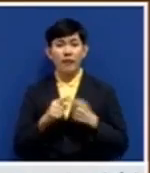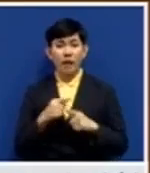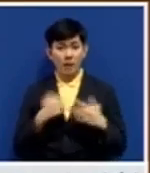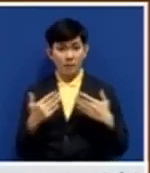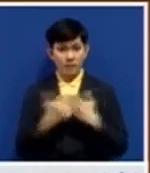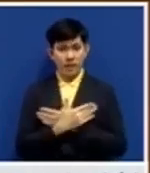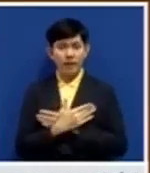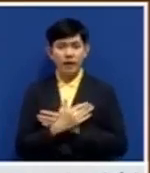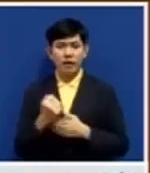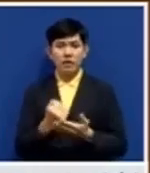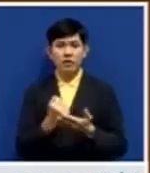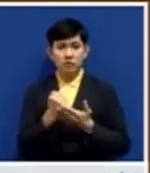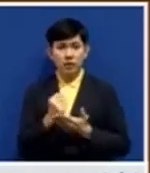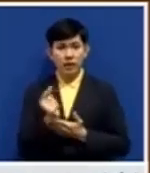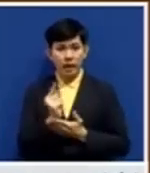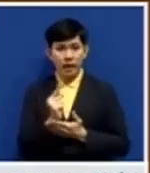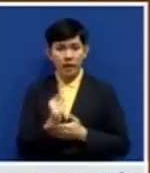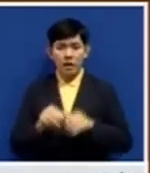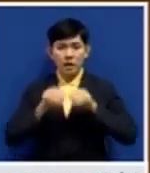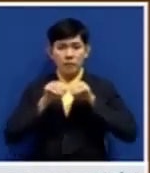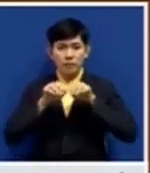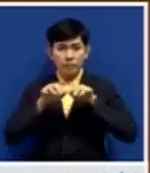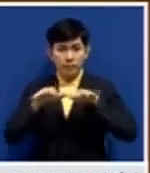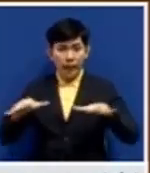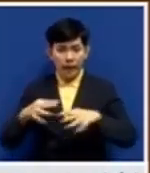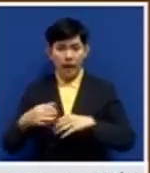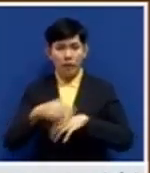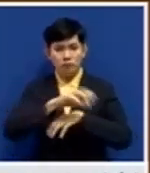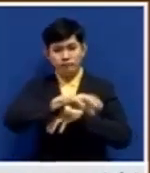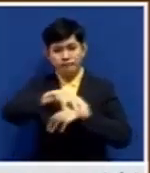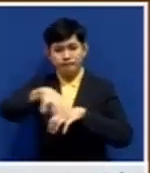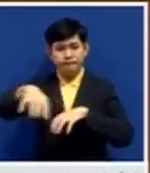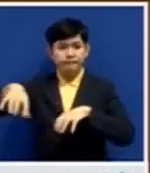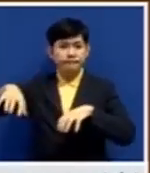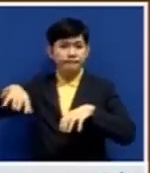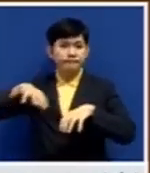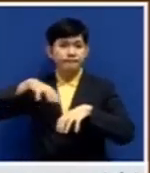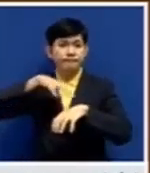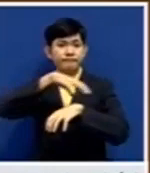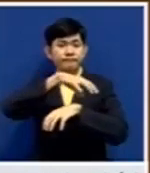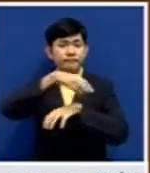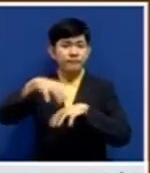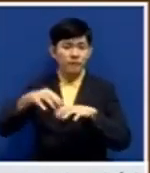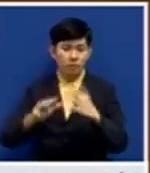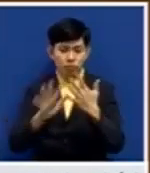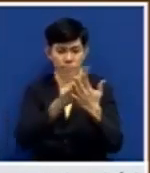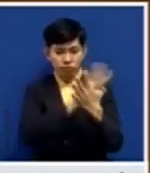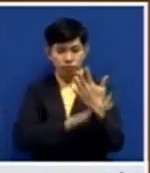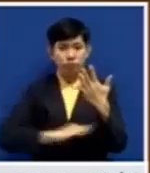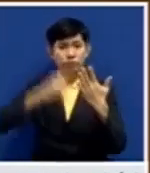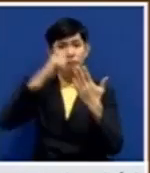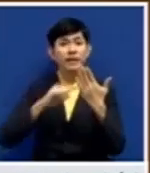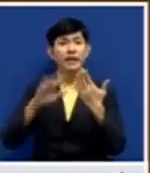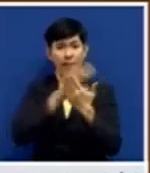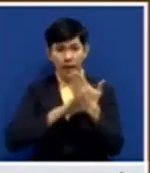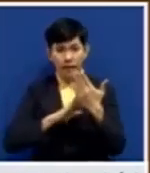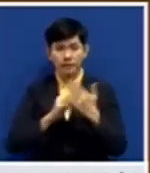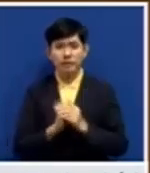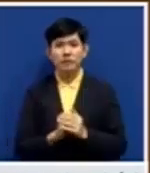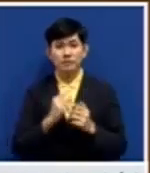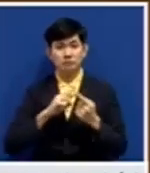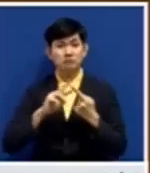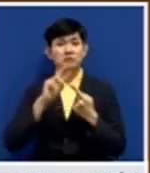มันก็จะเกิดการกระจายไปสู่ลูกบ้านทั้งคอมมูนิตี้ทั้งสังคมทั้งประเทศนี่คือตัวที่ส